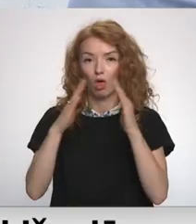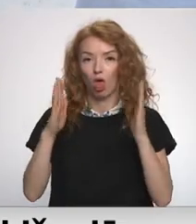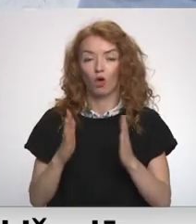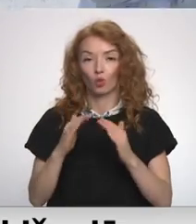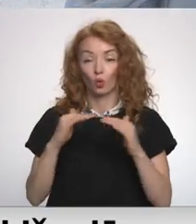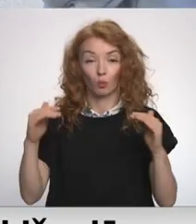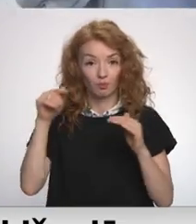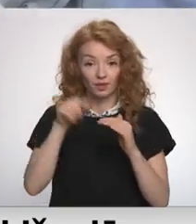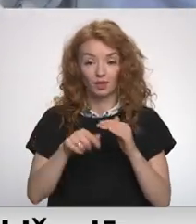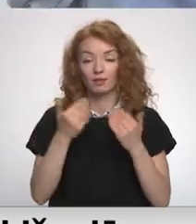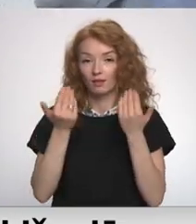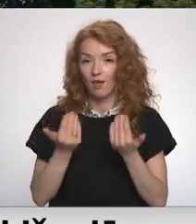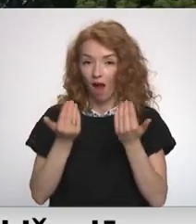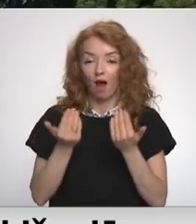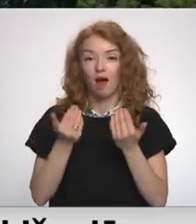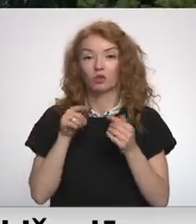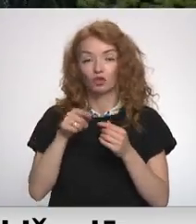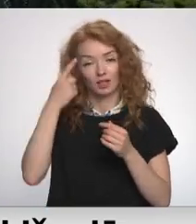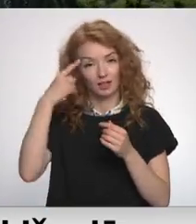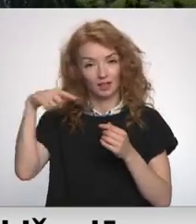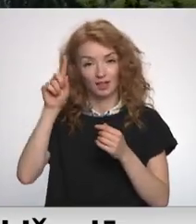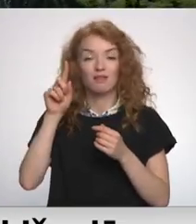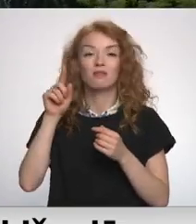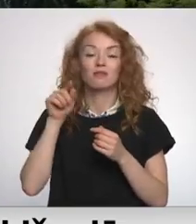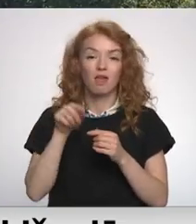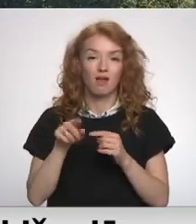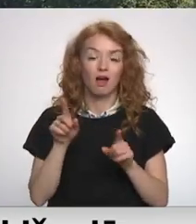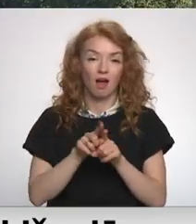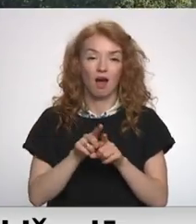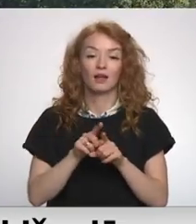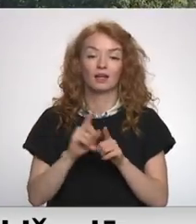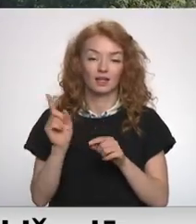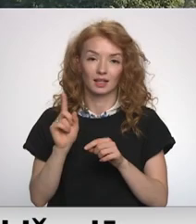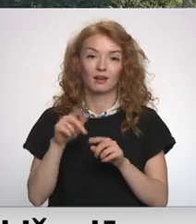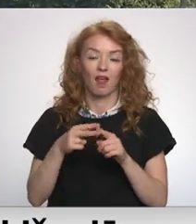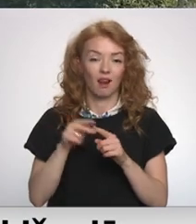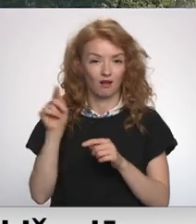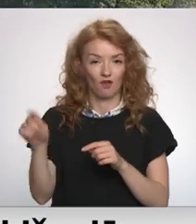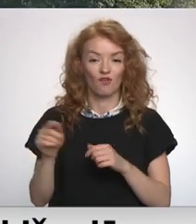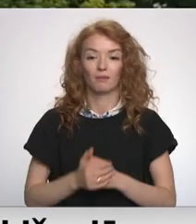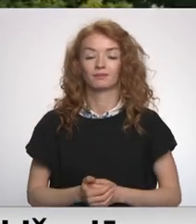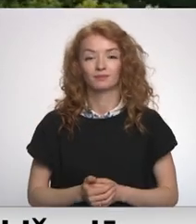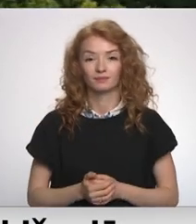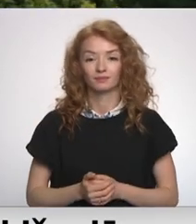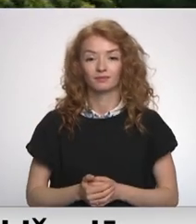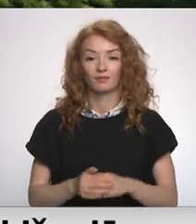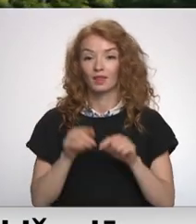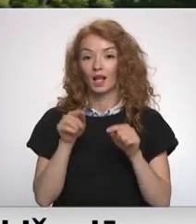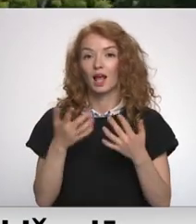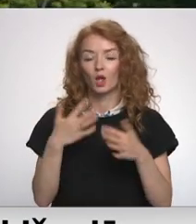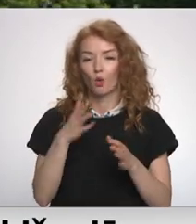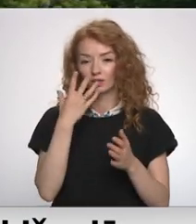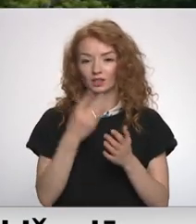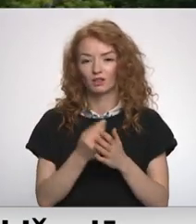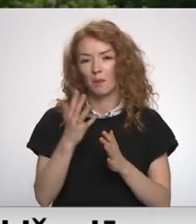jumtiem. Tagad zaļās domāšanas un ekoloģiskā dzīvesveida pielietošanai pievienojas arī Jelgava. Te jau ir savs